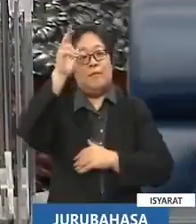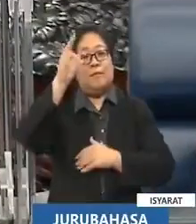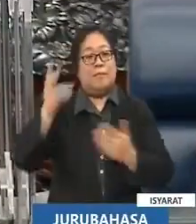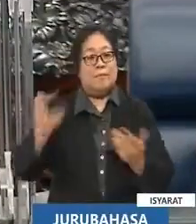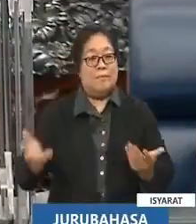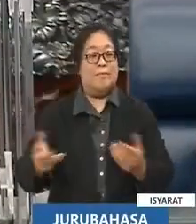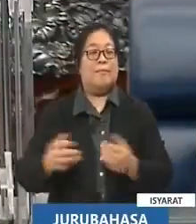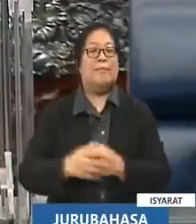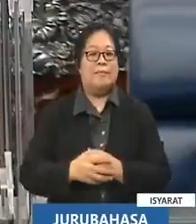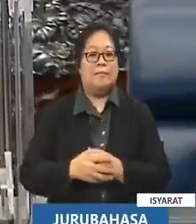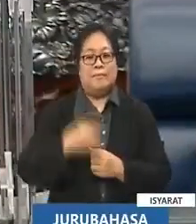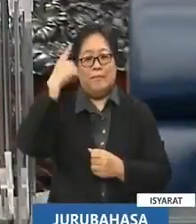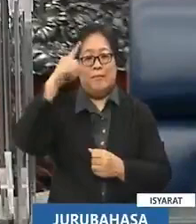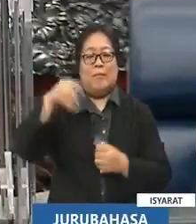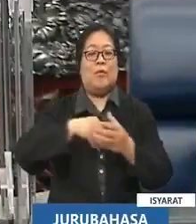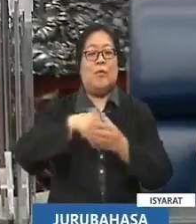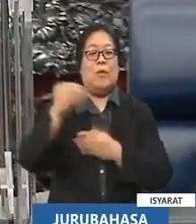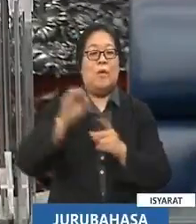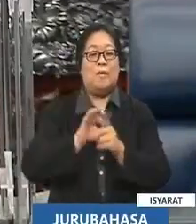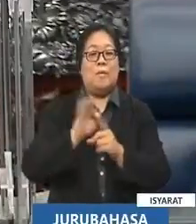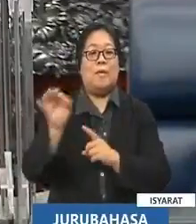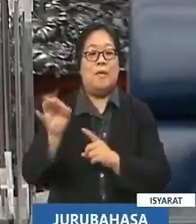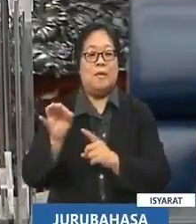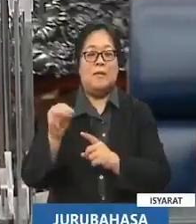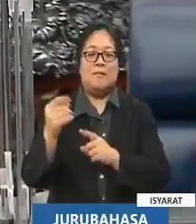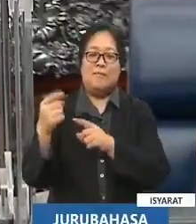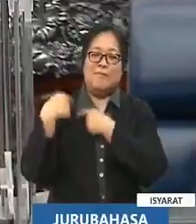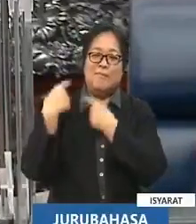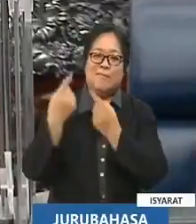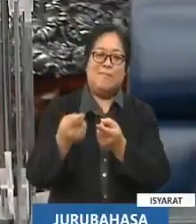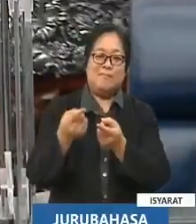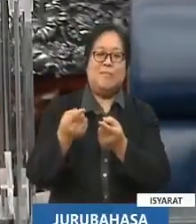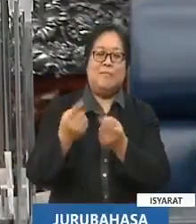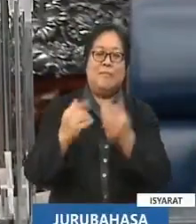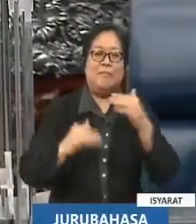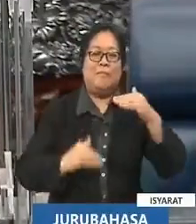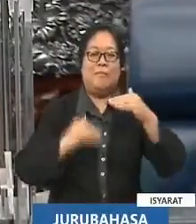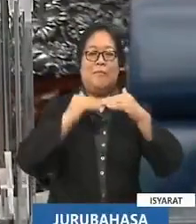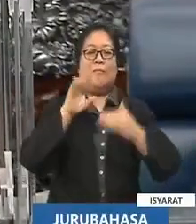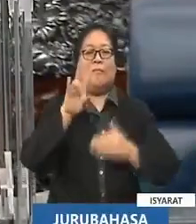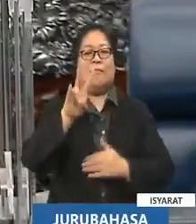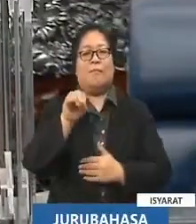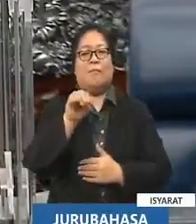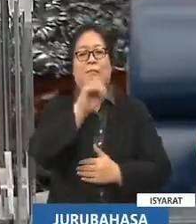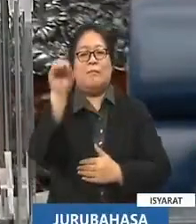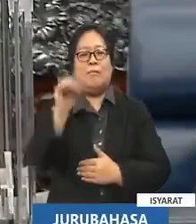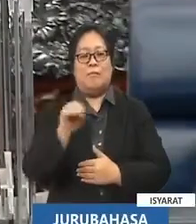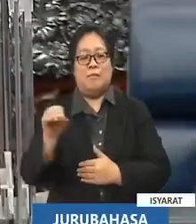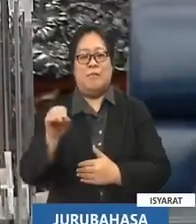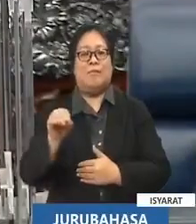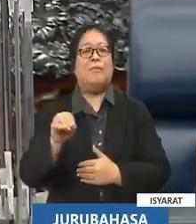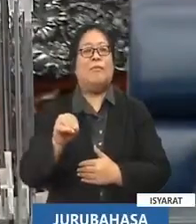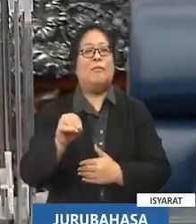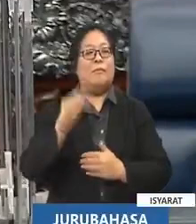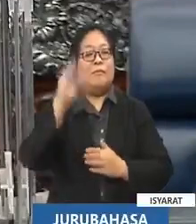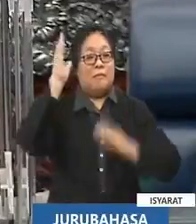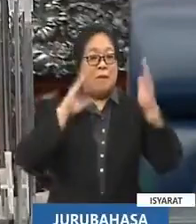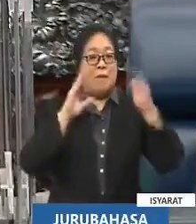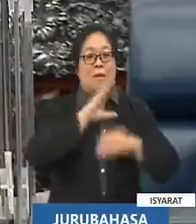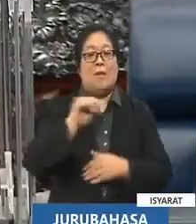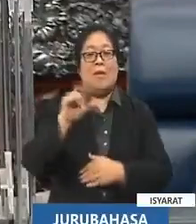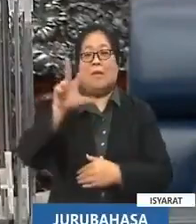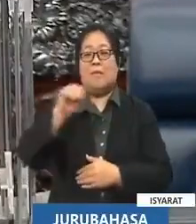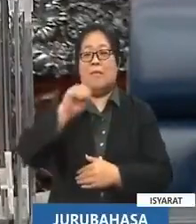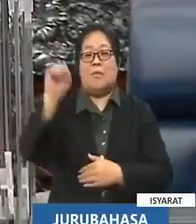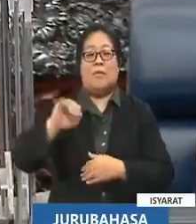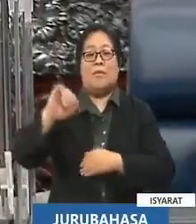untuk pengeluaran tadi sekian lama adalah pada tahap 700 pengeluaran tempatan dan 30